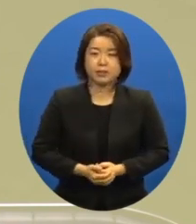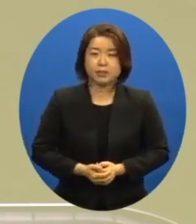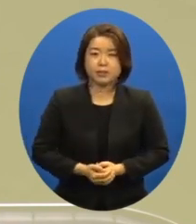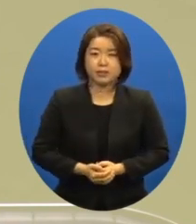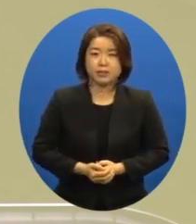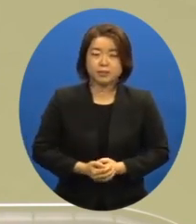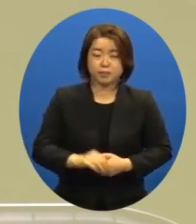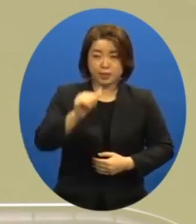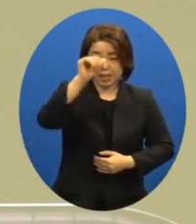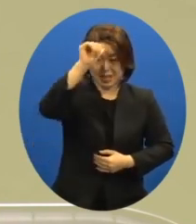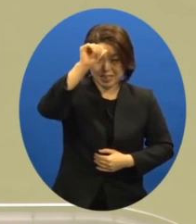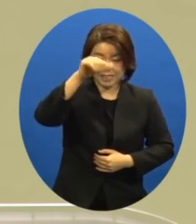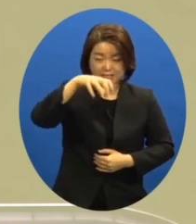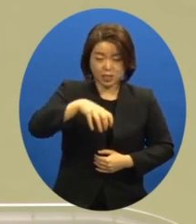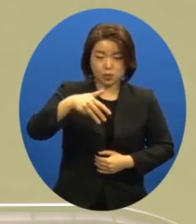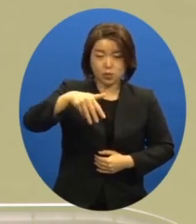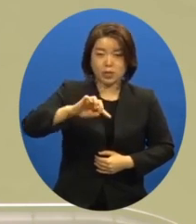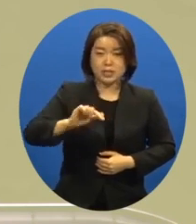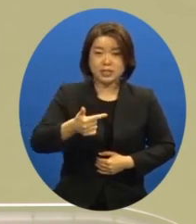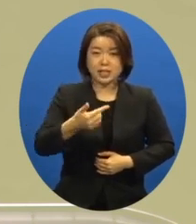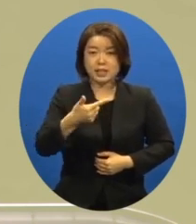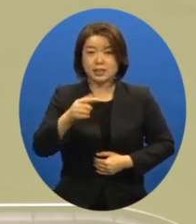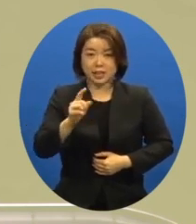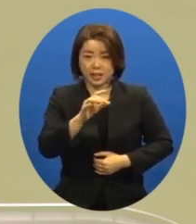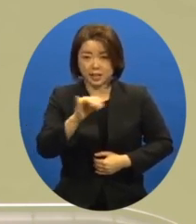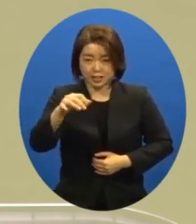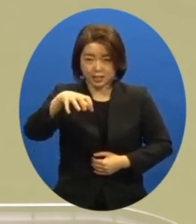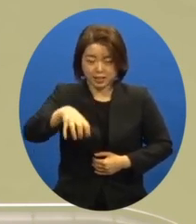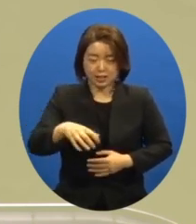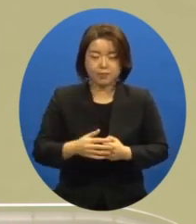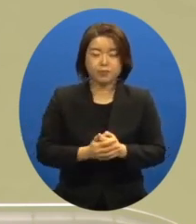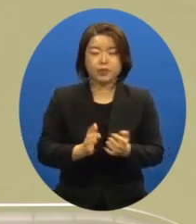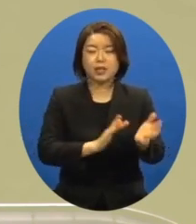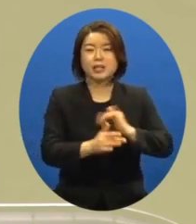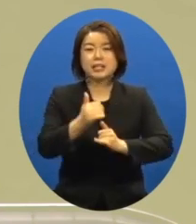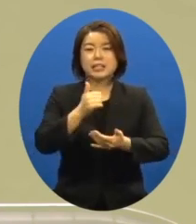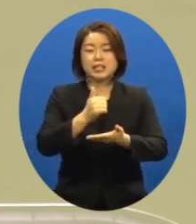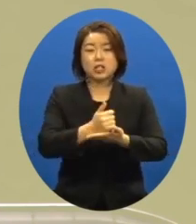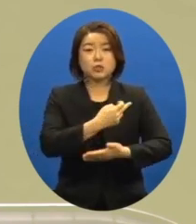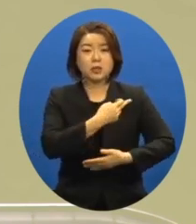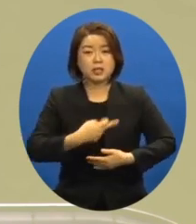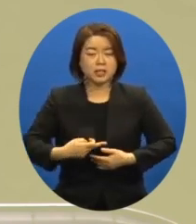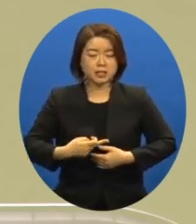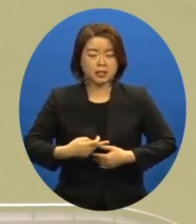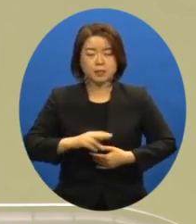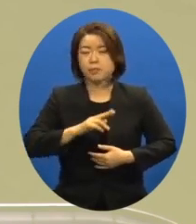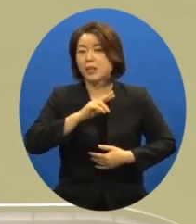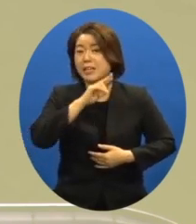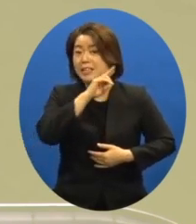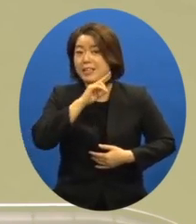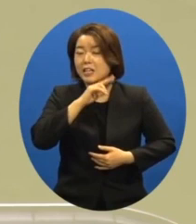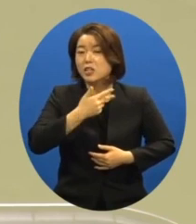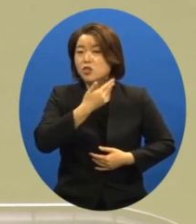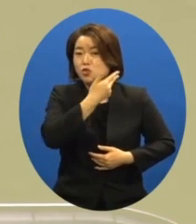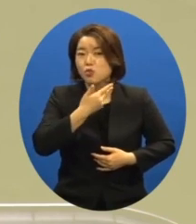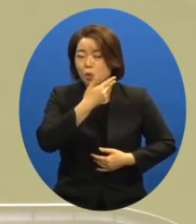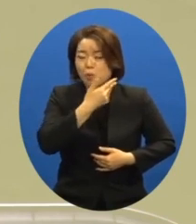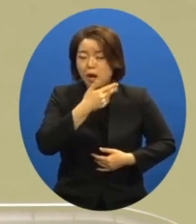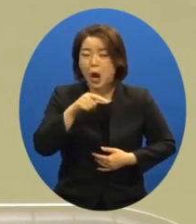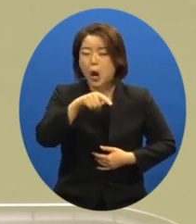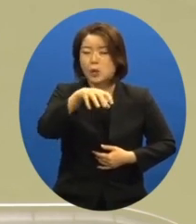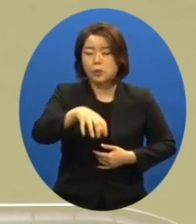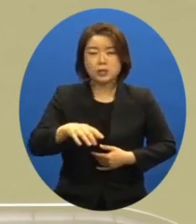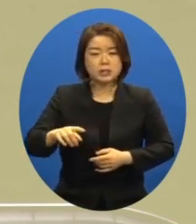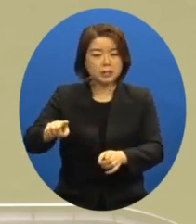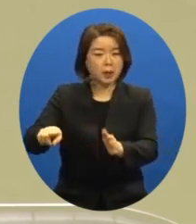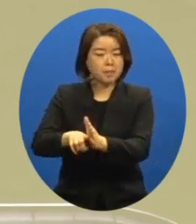인도 첸나이에서 예수님의 제자 사도 도마는 순교했습니다. 근데 이